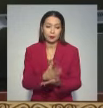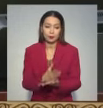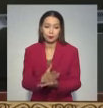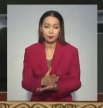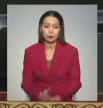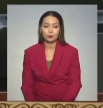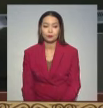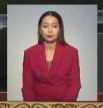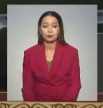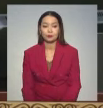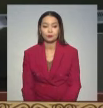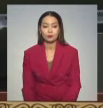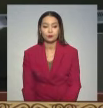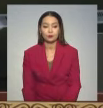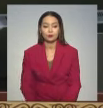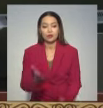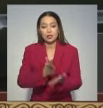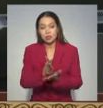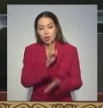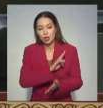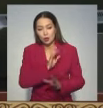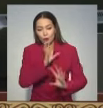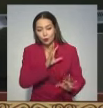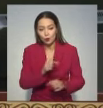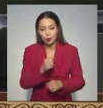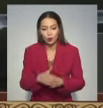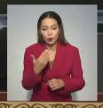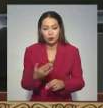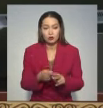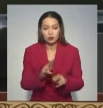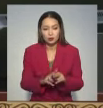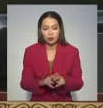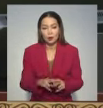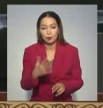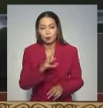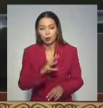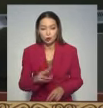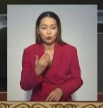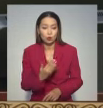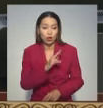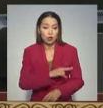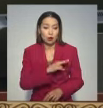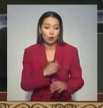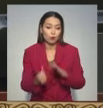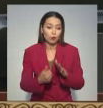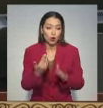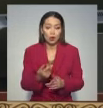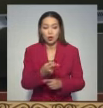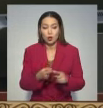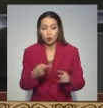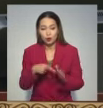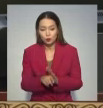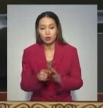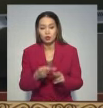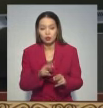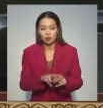структуру занятости, халықтың жұмыспен қамтылу құрылымына қарасақ, 5 миллионға жуық адам, яғни еңбекке жарамды санаттың жартысы өнімділігі